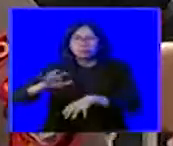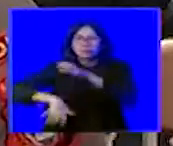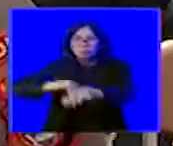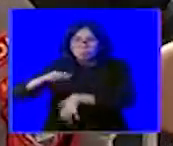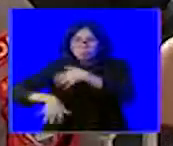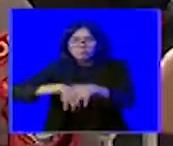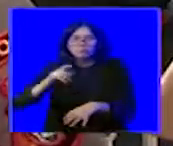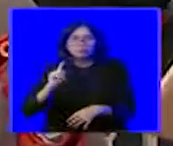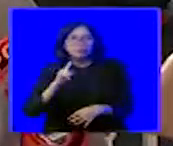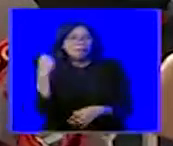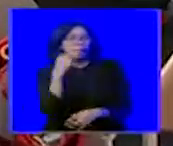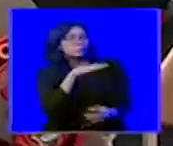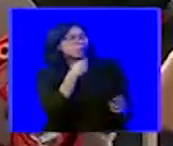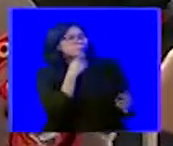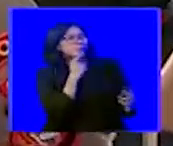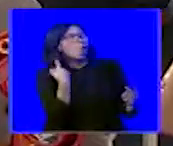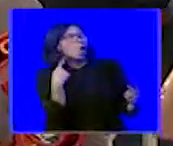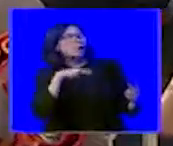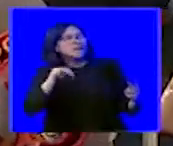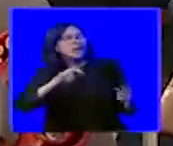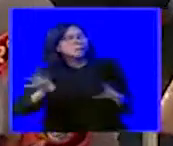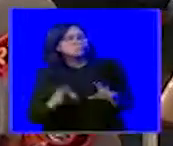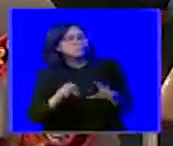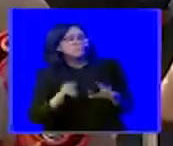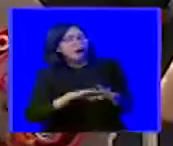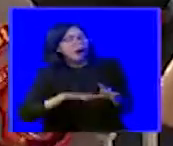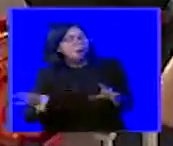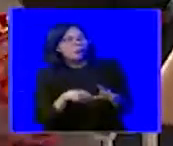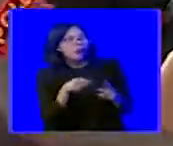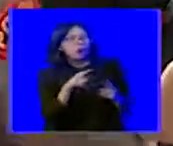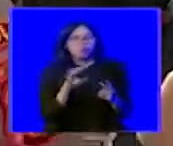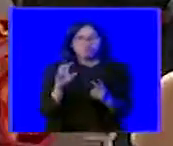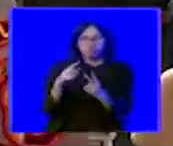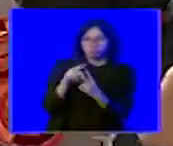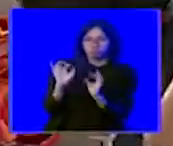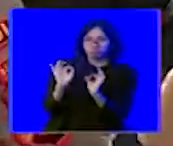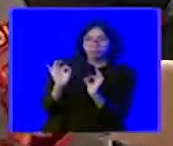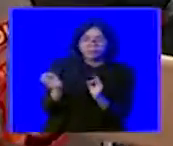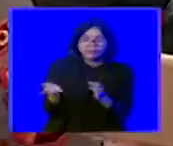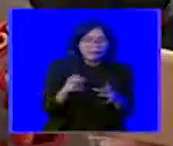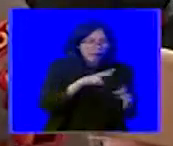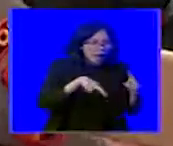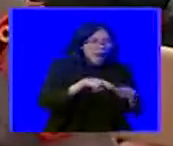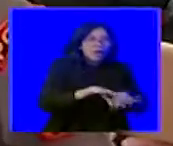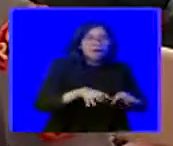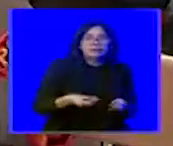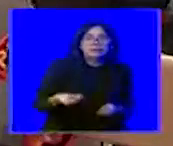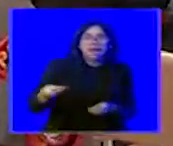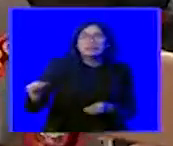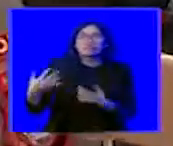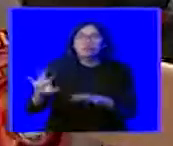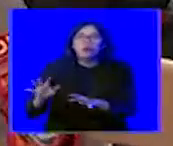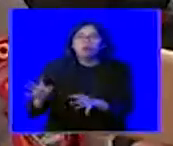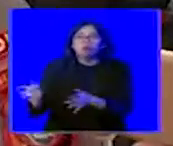orang ini, dan memang setiap hari kedua orang ini yang menyimpankan dari pompa air tersebut. Ya,